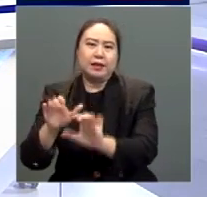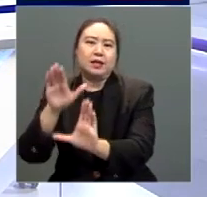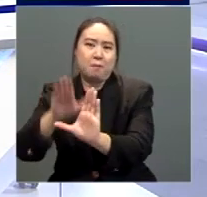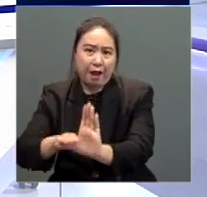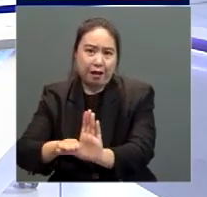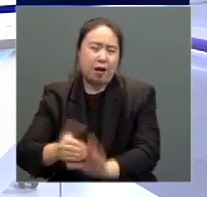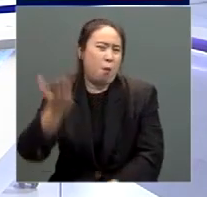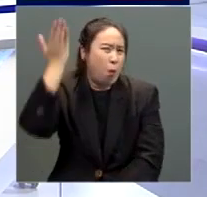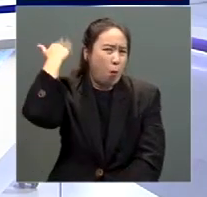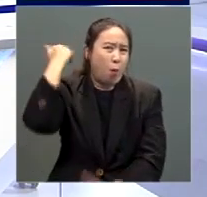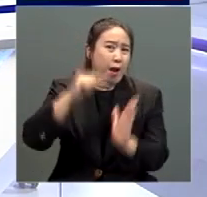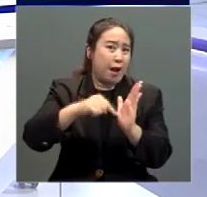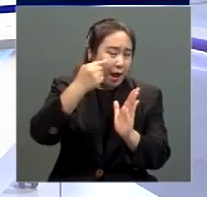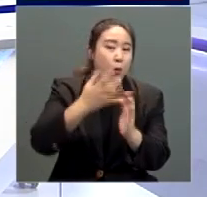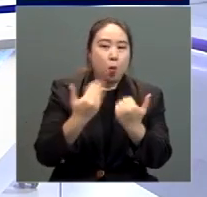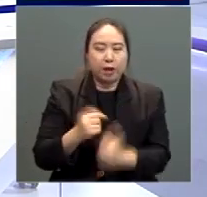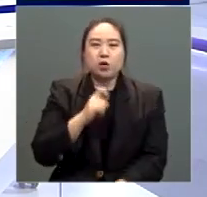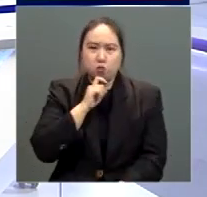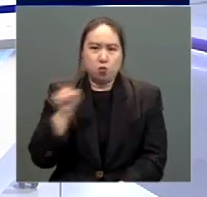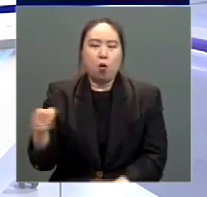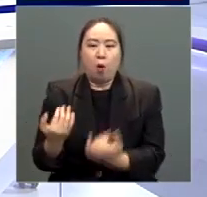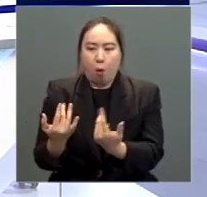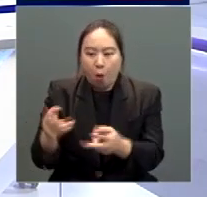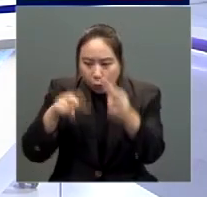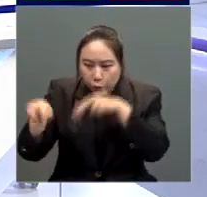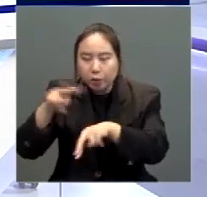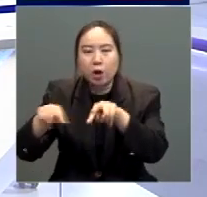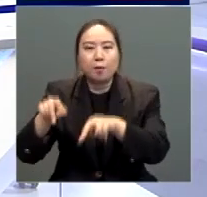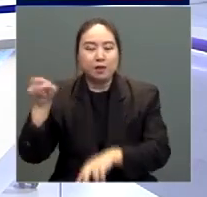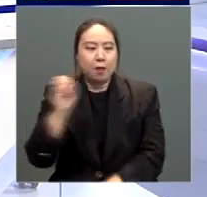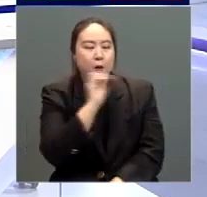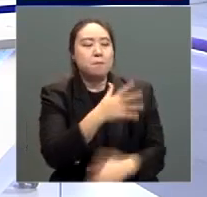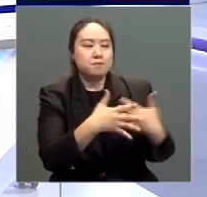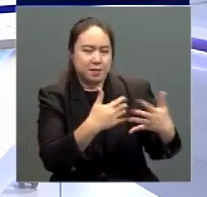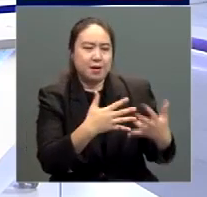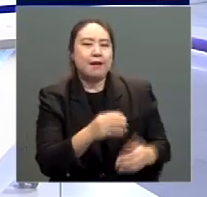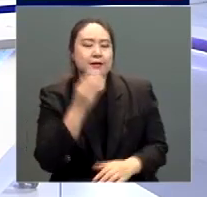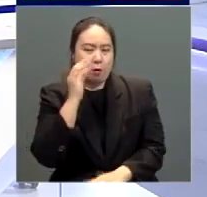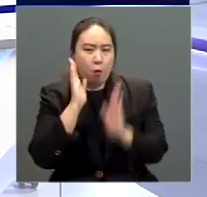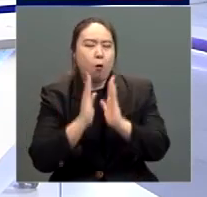นี้ยังขึ้นว่ารอตรวจสอบสิทธิ์แล้วคุณลุงน่ารักมากโอ้ยไม่เป็นไรคนเยอะรอได้